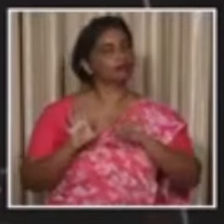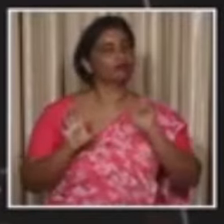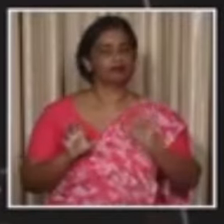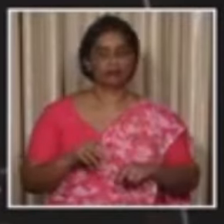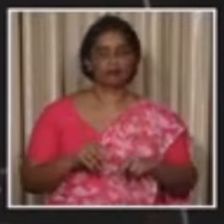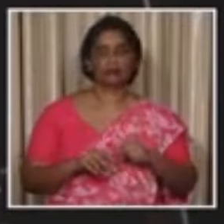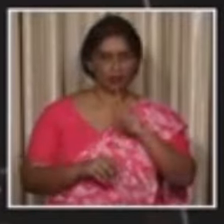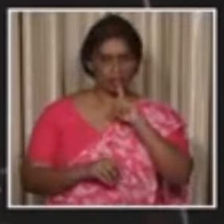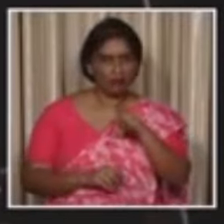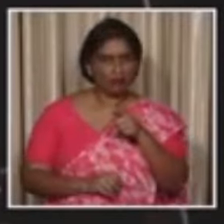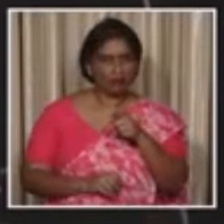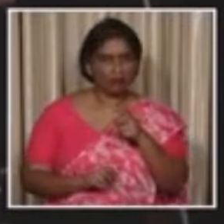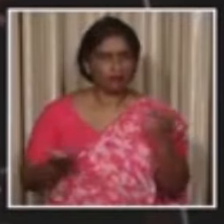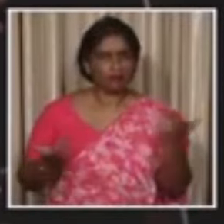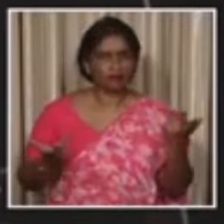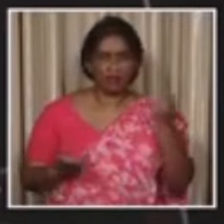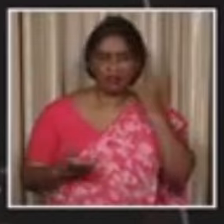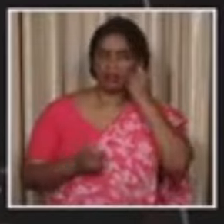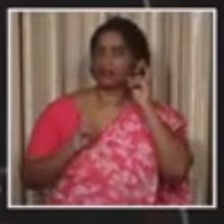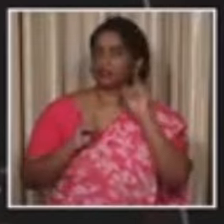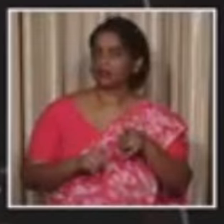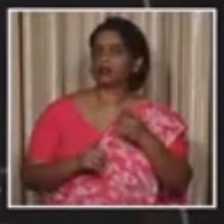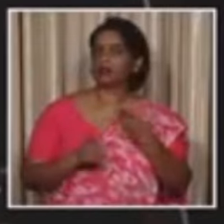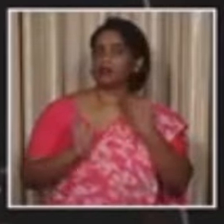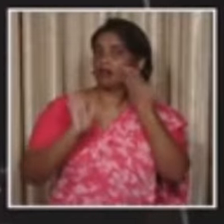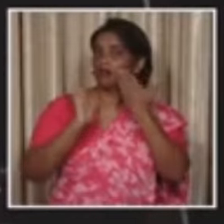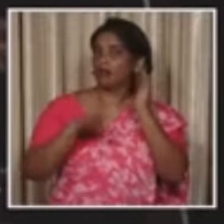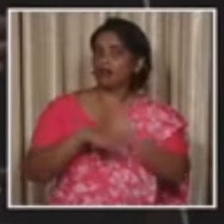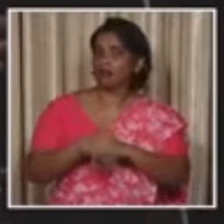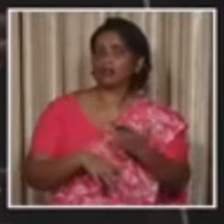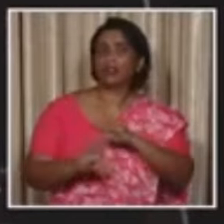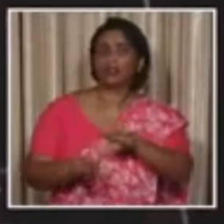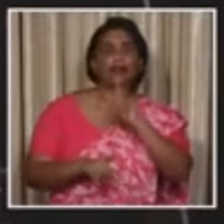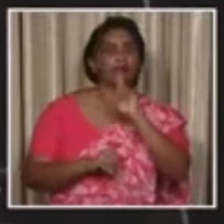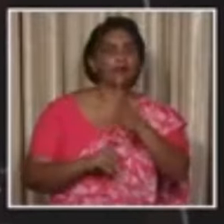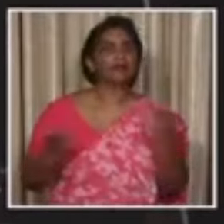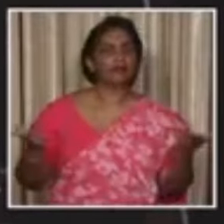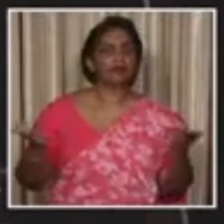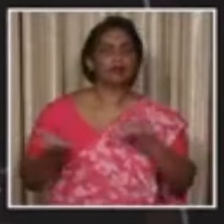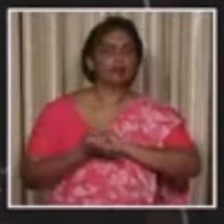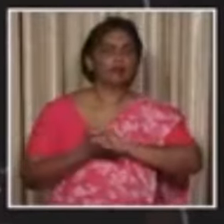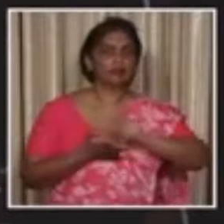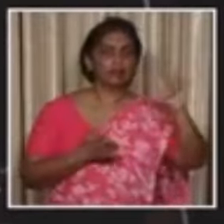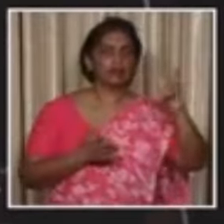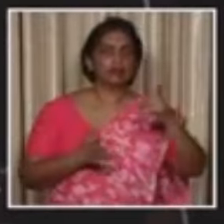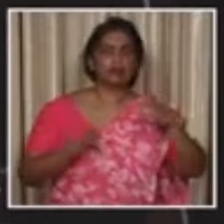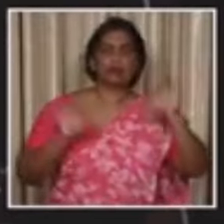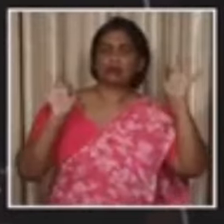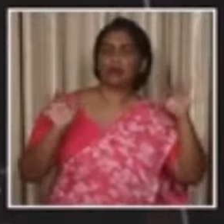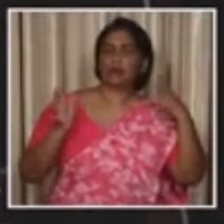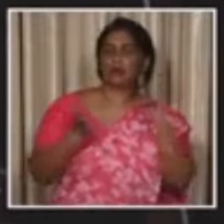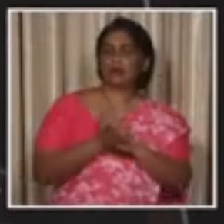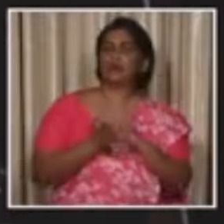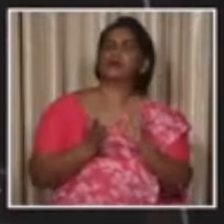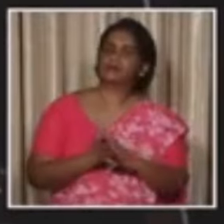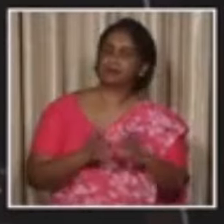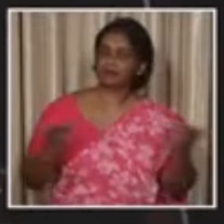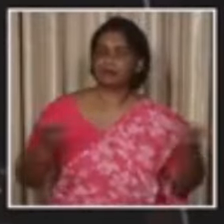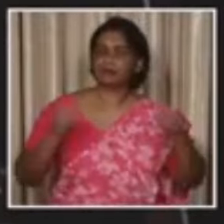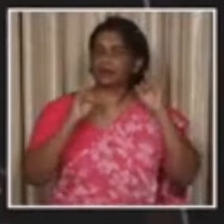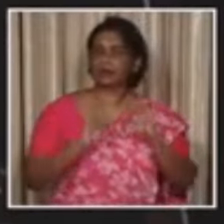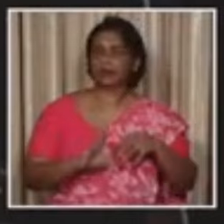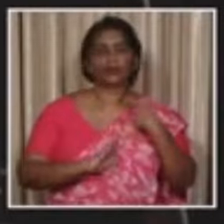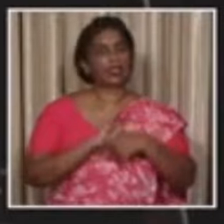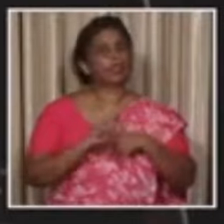කියලා. ඔබතුමත් එහෙම දන්නේ නැහැ මතේ දින්නේ. ඔය දැන් ඔප්පු වෙලා තියෙන්නේ. ඔය දැන් කියන්නේ ගිහිල්ලි වරලා බාල් නටපු හැටි. ඒ නිසා